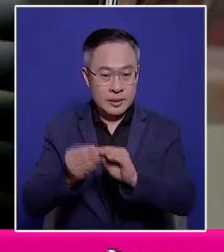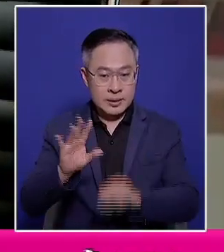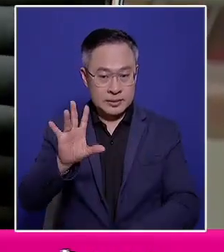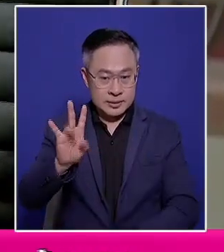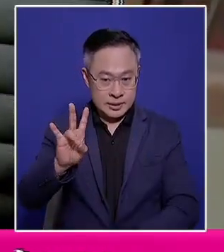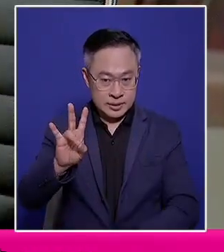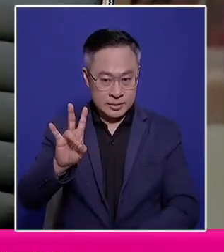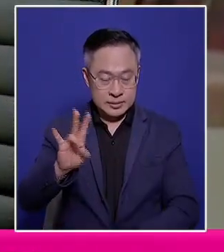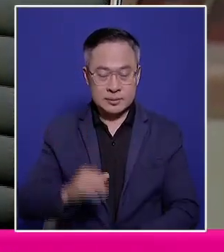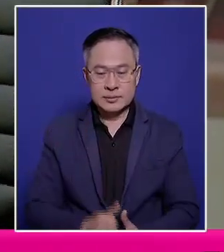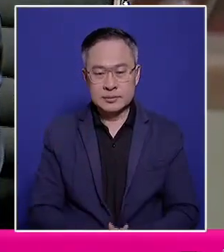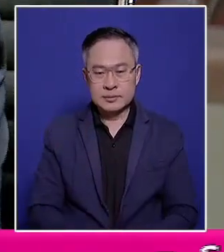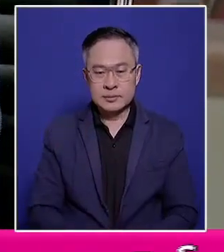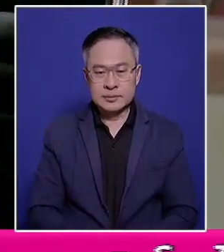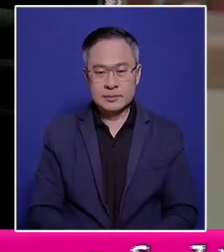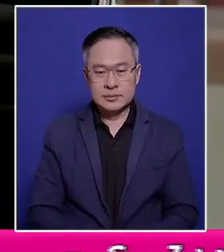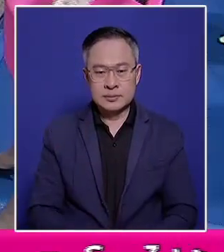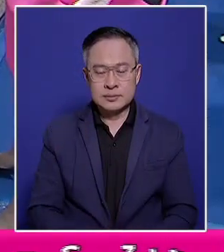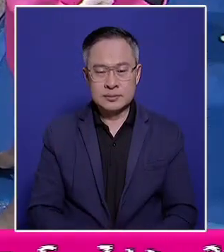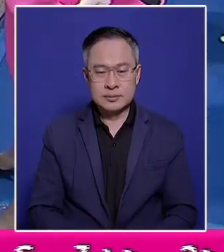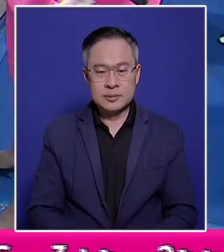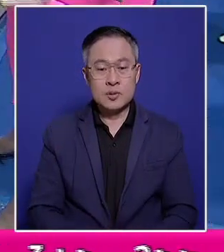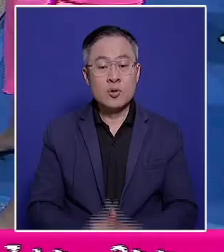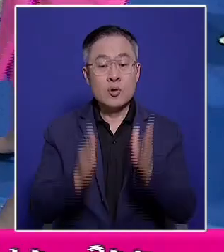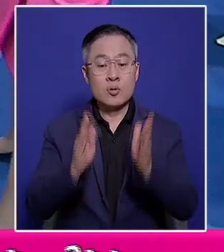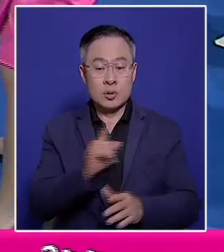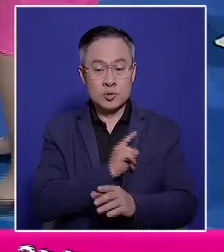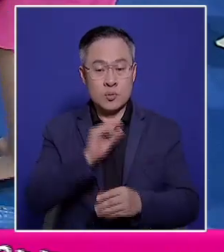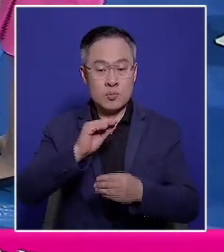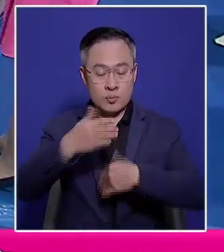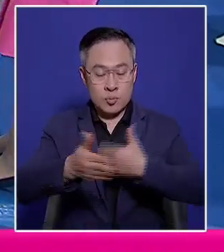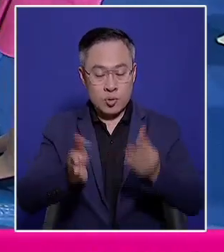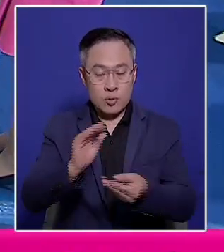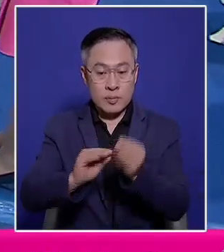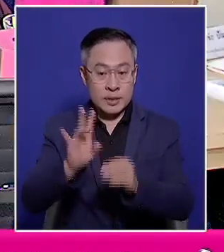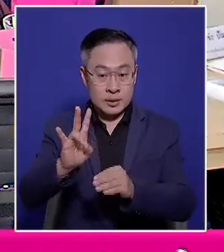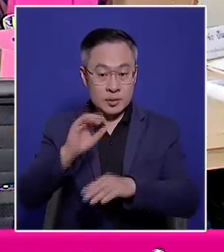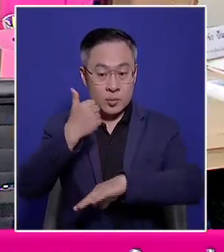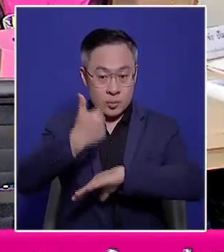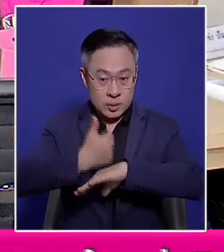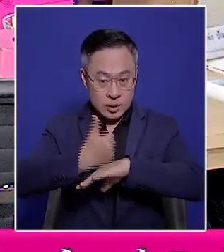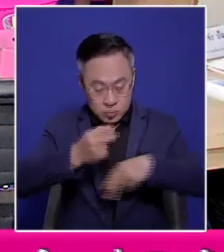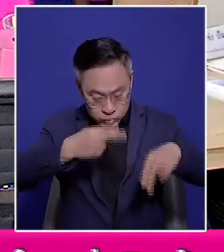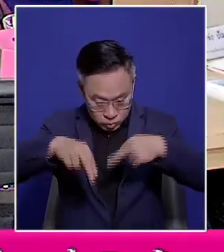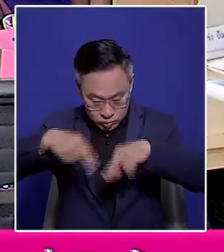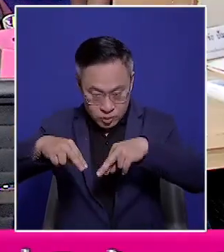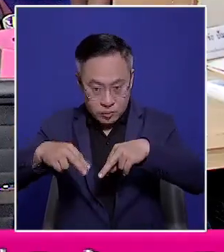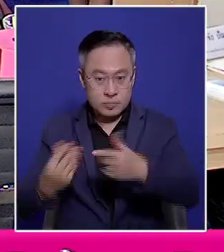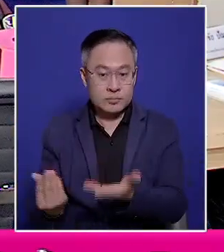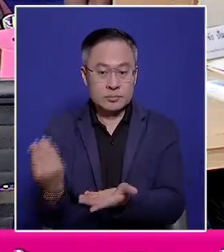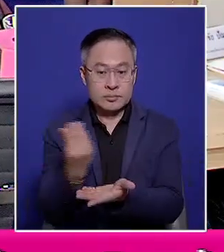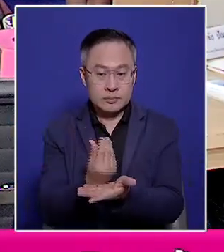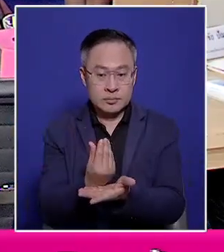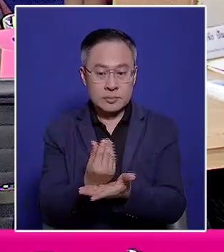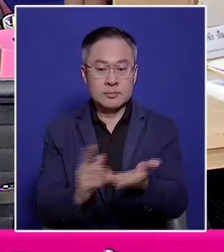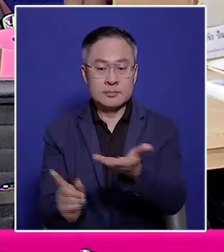หมายเลข7พนักงานนำกล่องลูกบอลยางหมายเลข7มาให้ประธานกรรมการได้ตรวจสอ